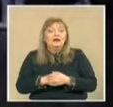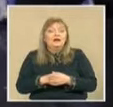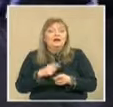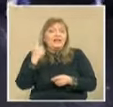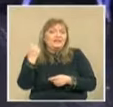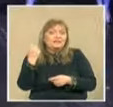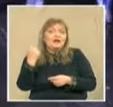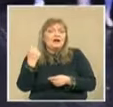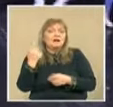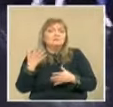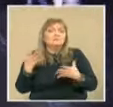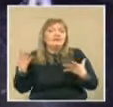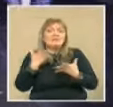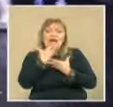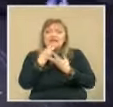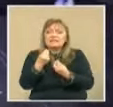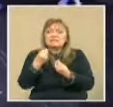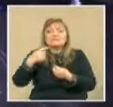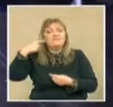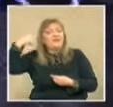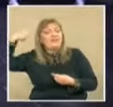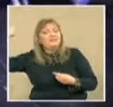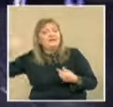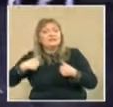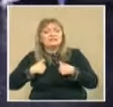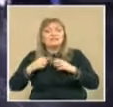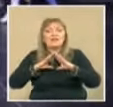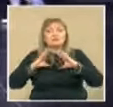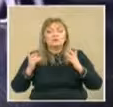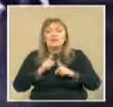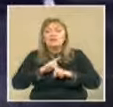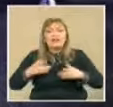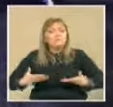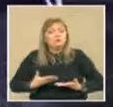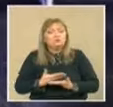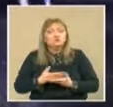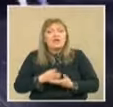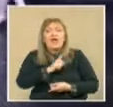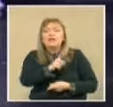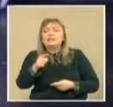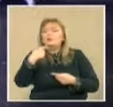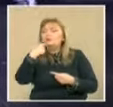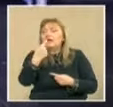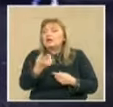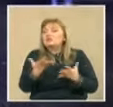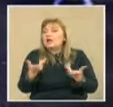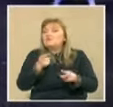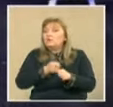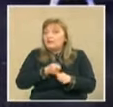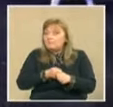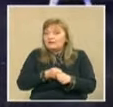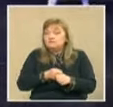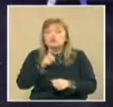така една утопична, красива идея за нашето общество, в което няма нужда някой да ти казва какво правиш. Човек изслушва